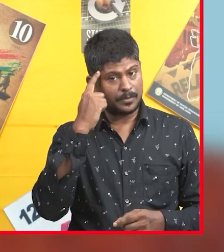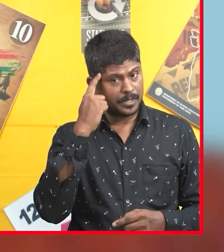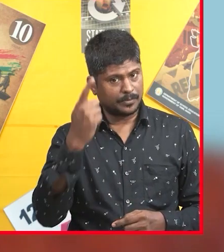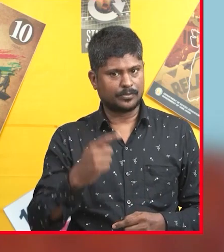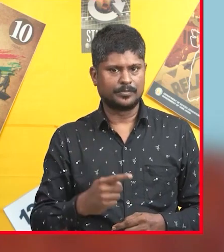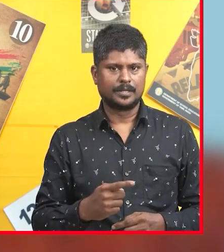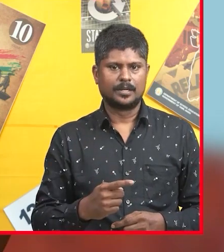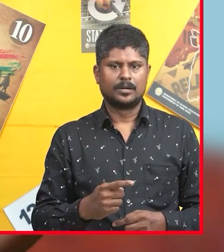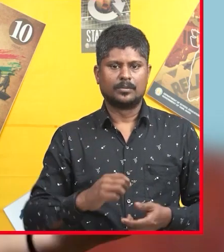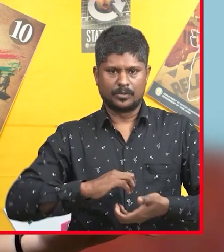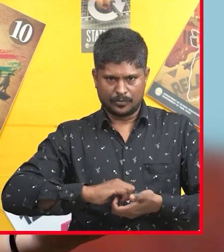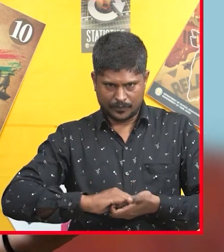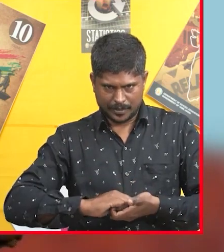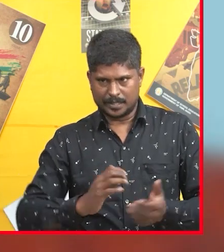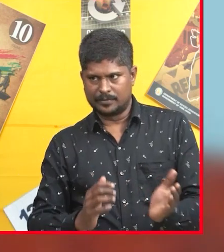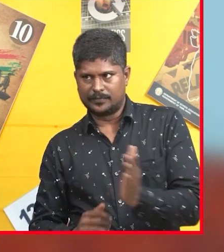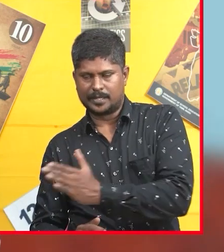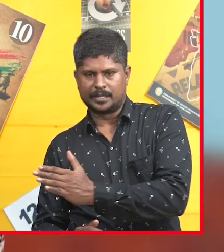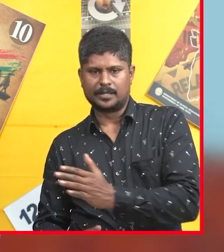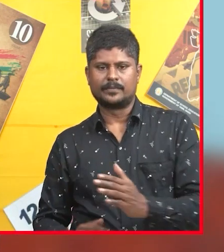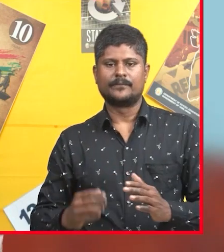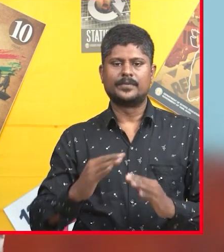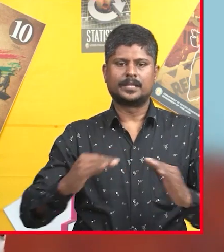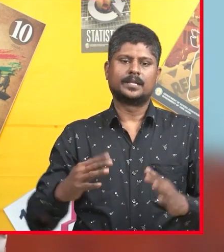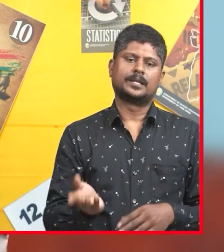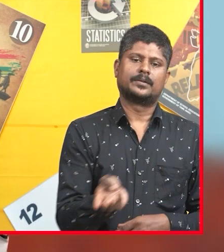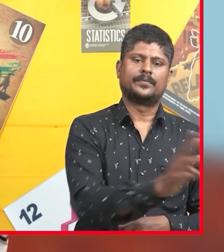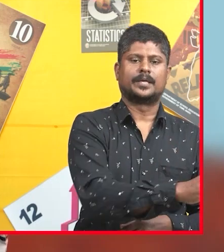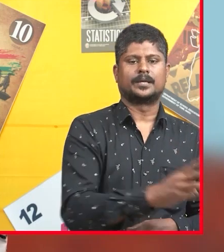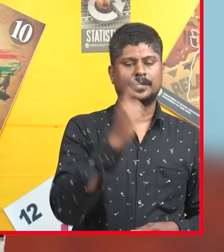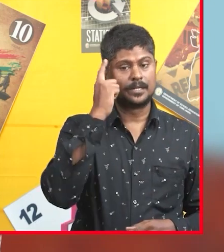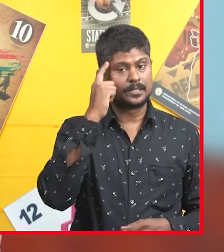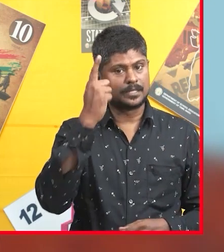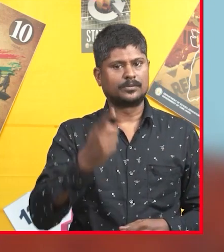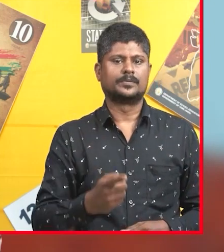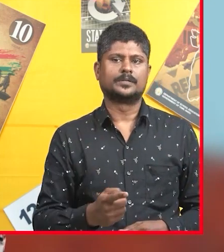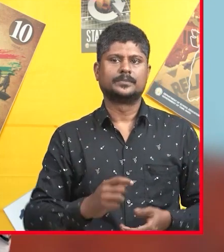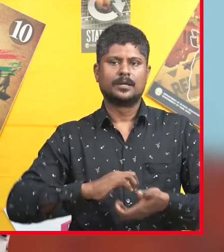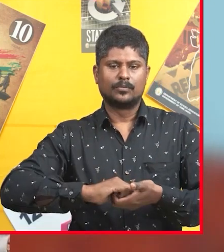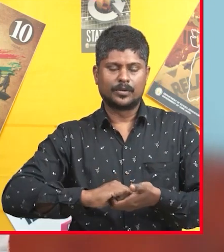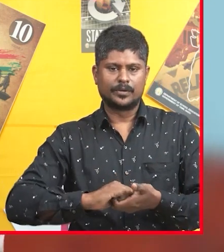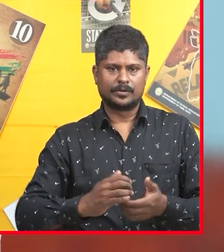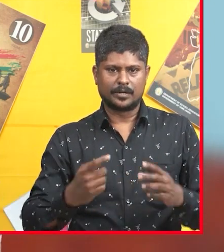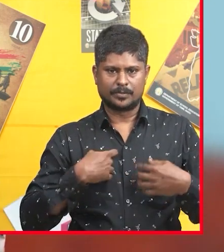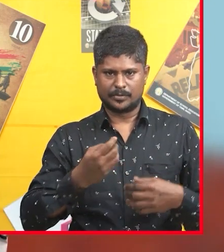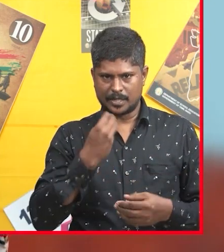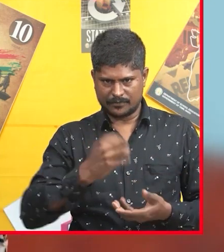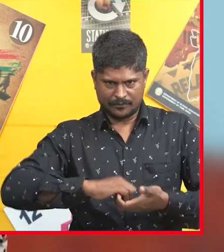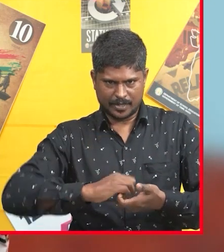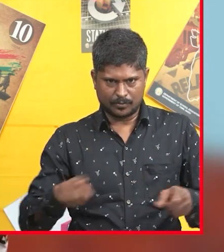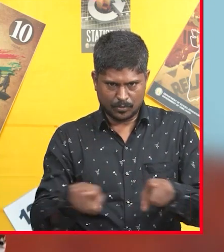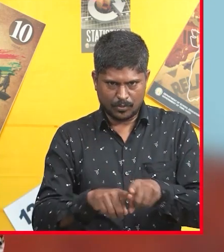ஆனா உறவினர்கள் வேற, விருந்தினர்கள் வேற, சரிங்களா? உறவினர்களை தான் நம்ம விருந்தினர்னு சொல்றோம்,